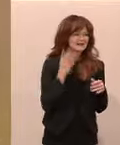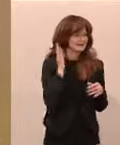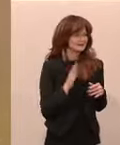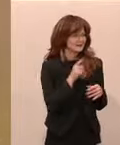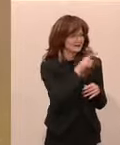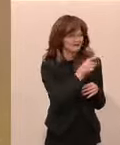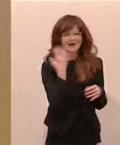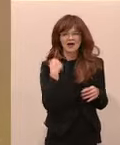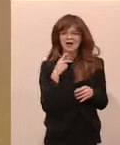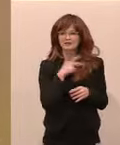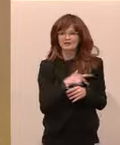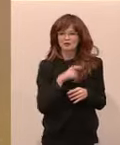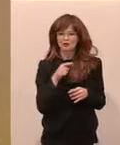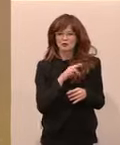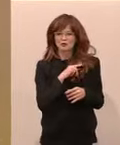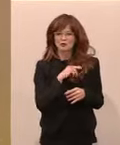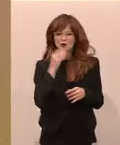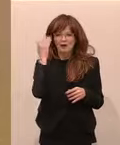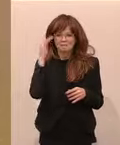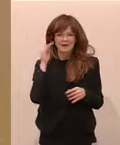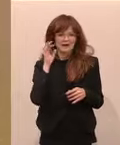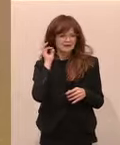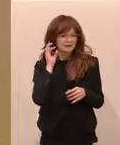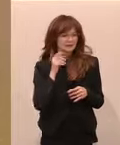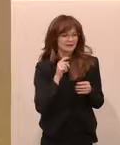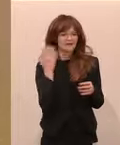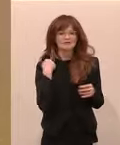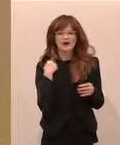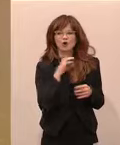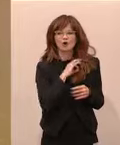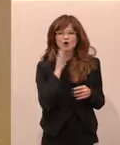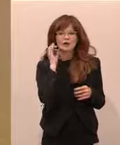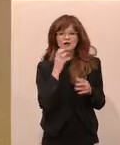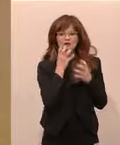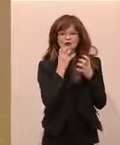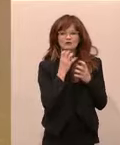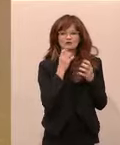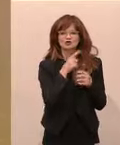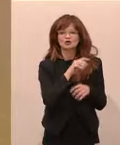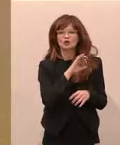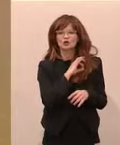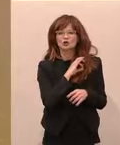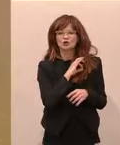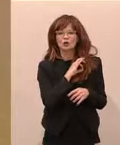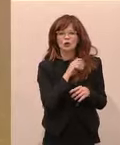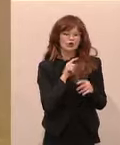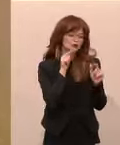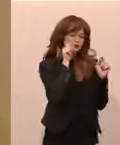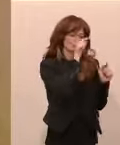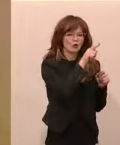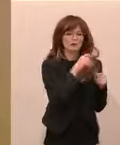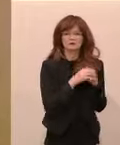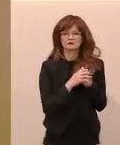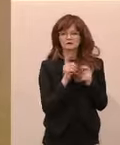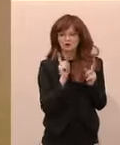einer Kollegin den Tod in der Äthiopian Air gewünscht hat. Sie hat das umschrieben und es war schauderbar. Und ich muss eins